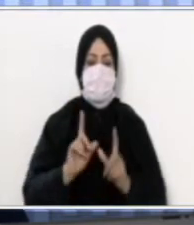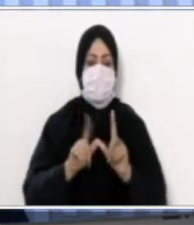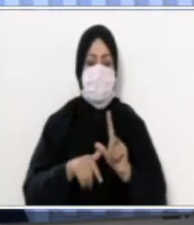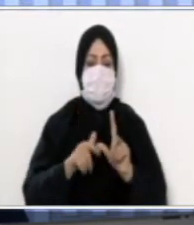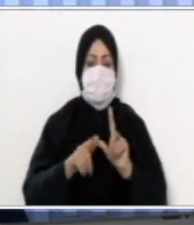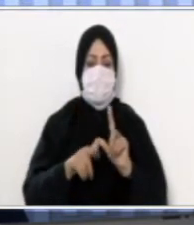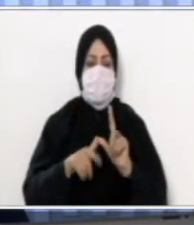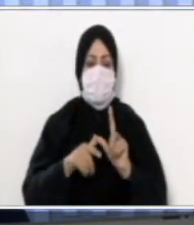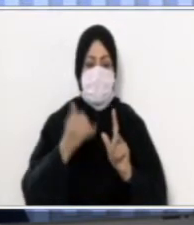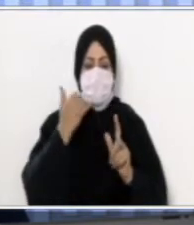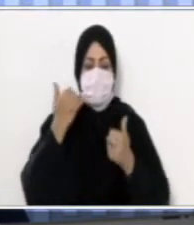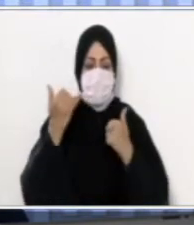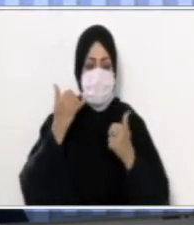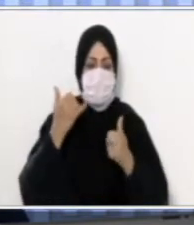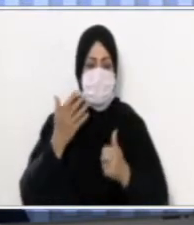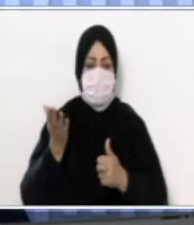انقطع أيضا.